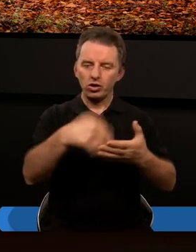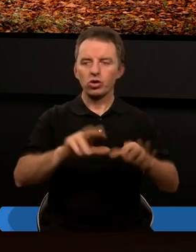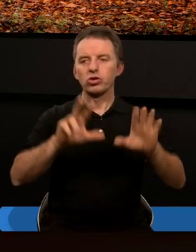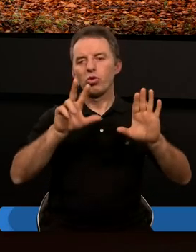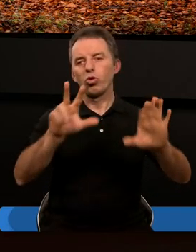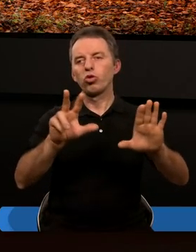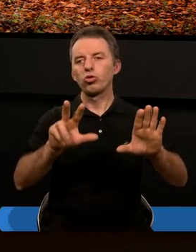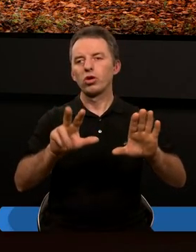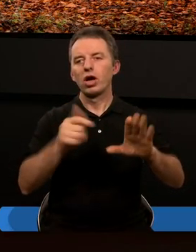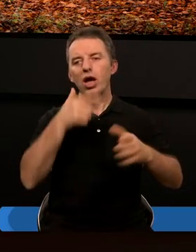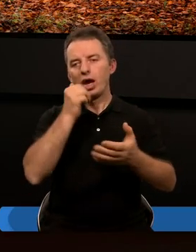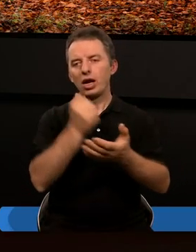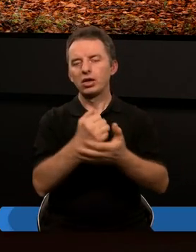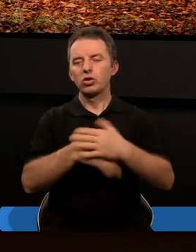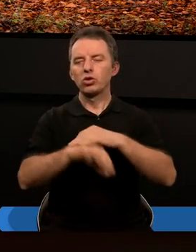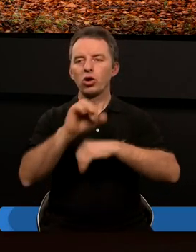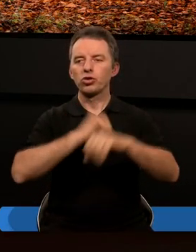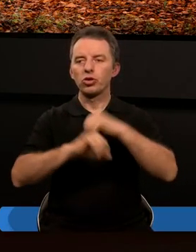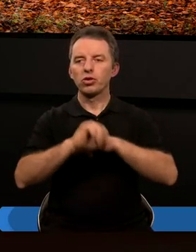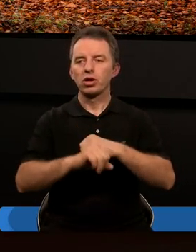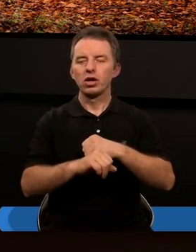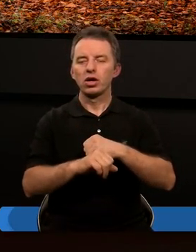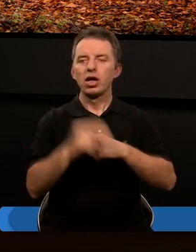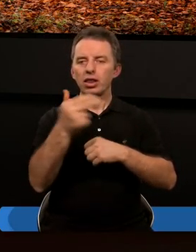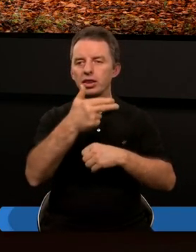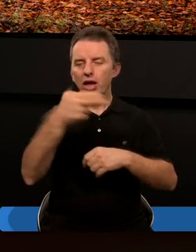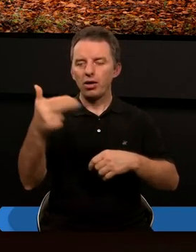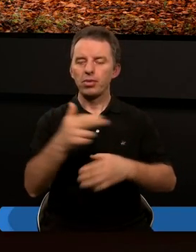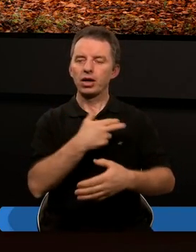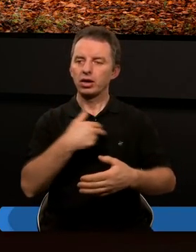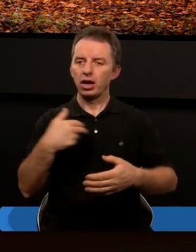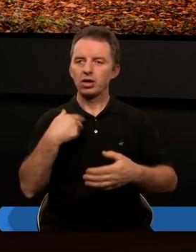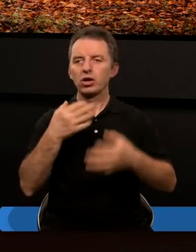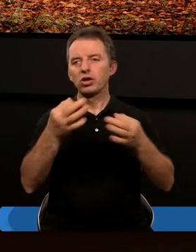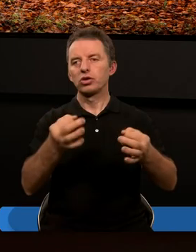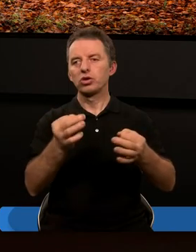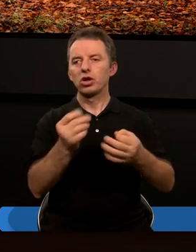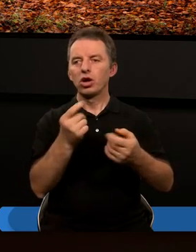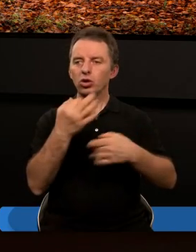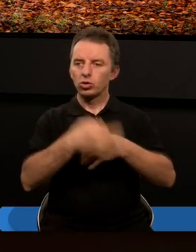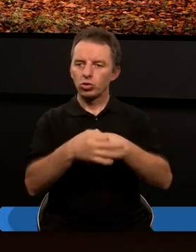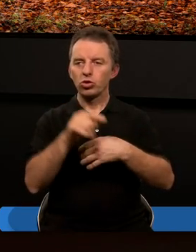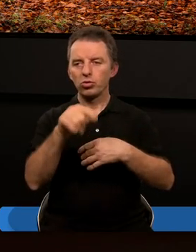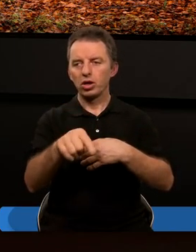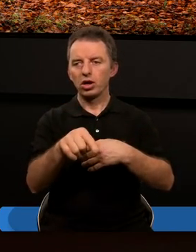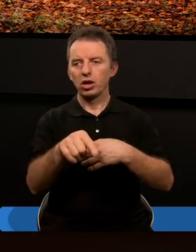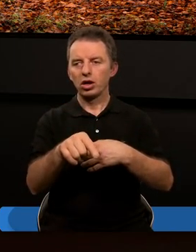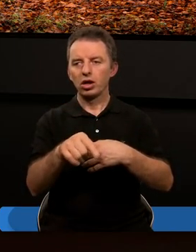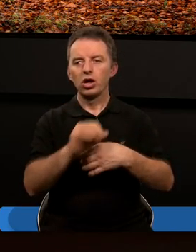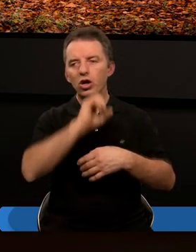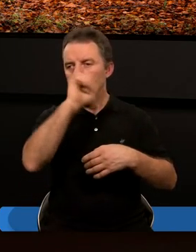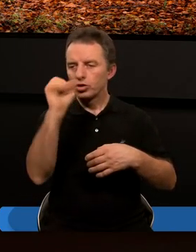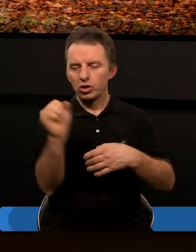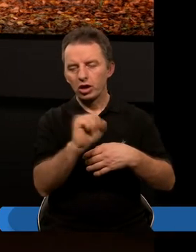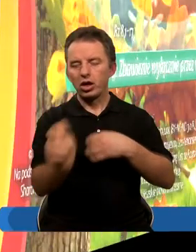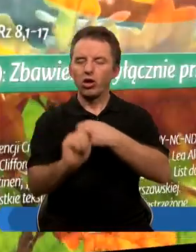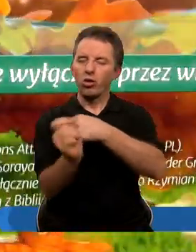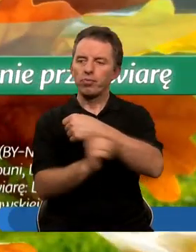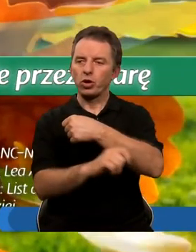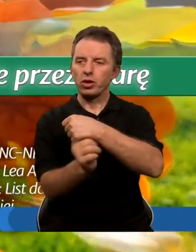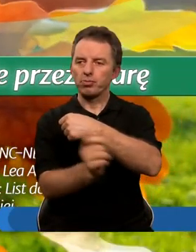listu do Rzymian, a temat naszego dzisiejszego studium to żadnego potępienia.